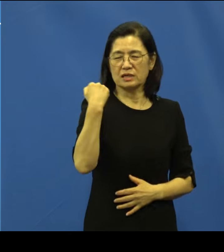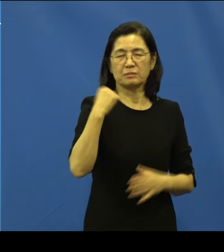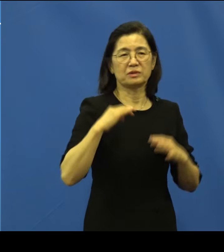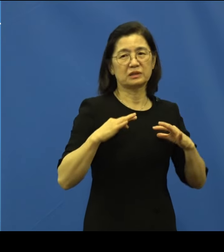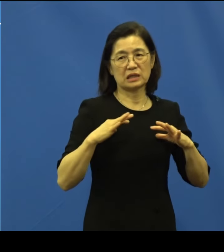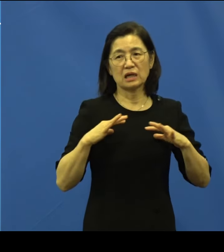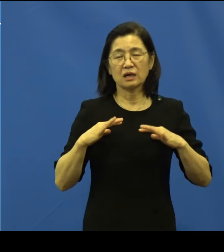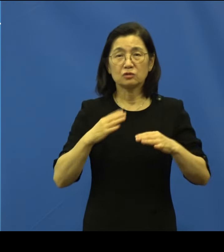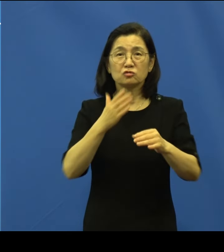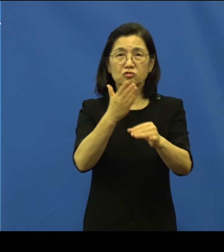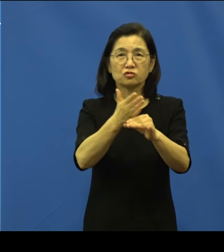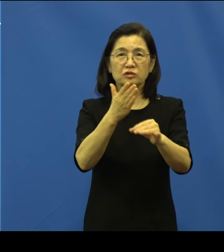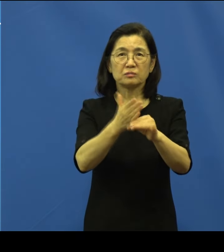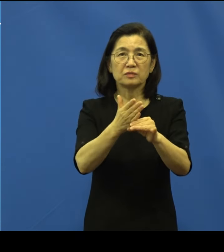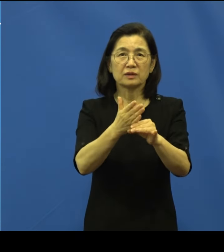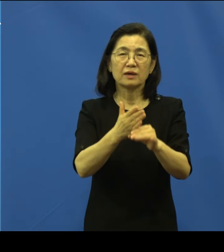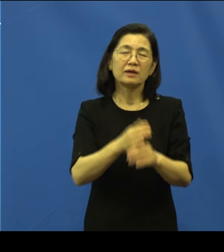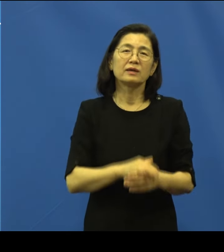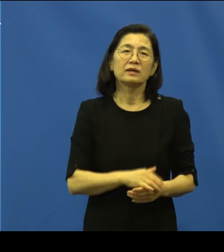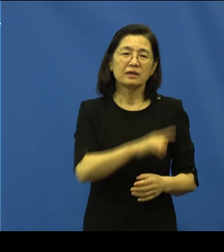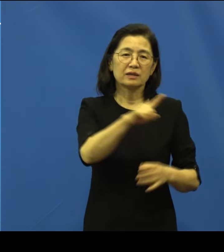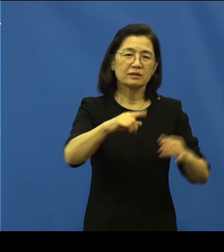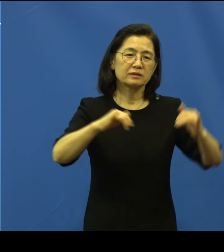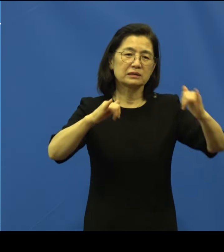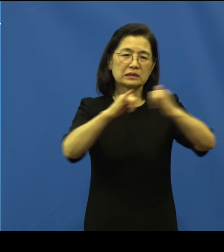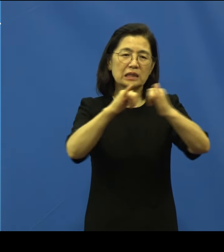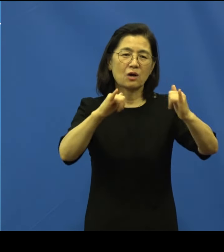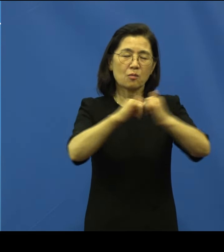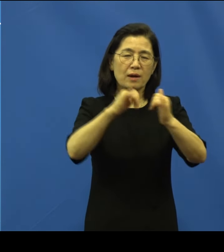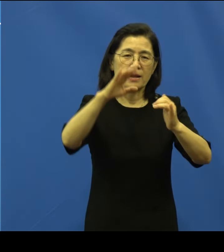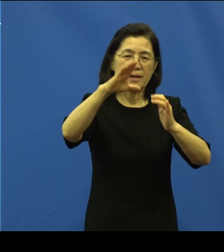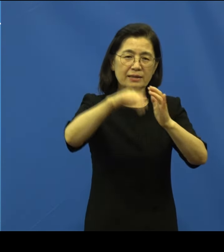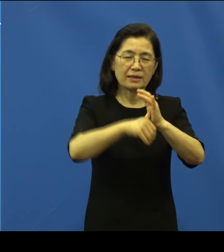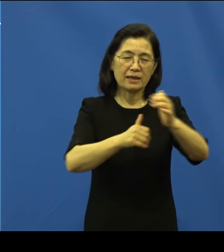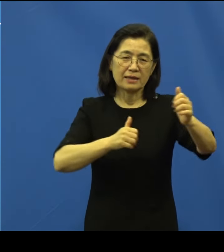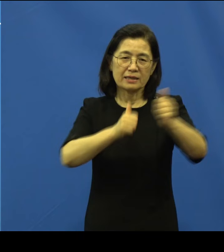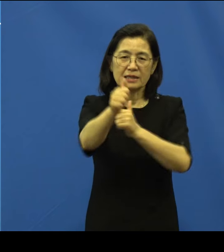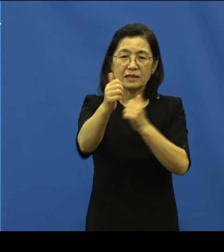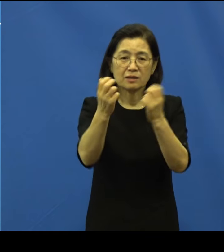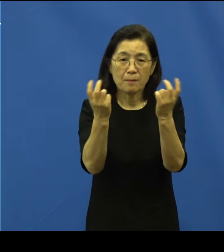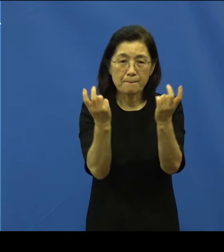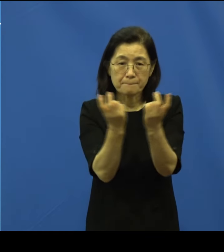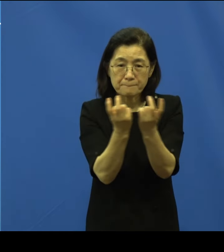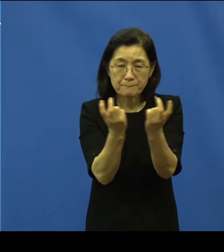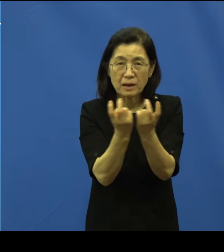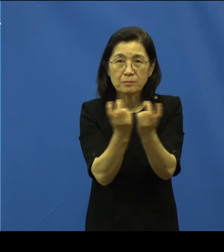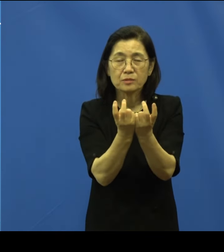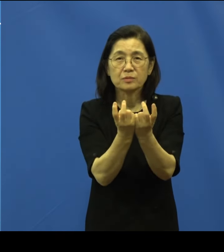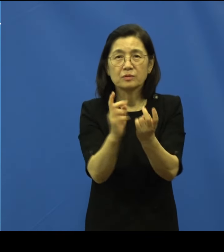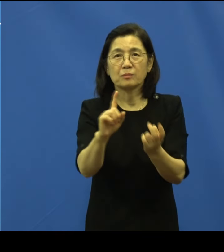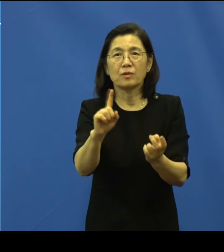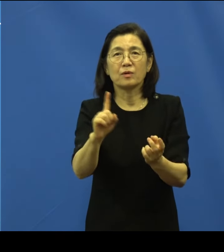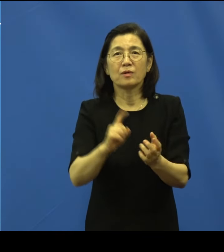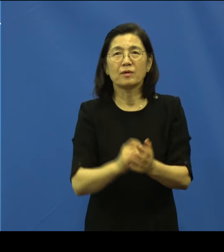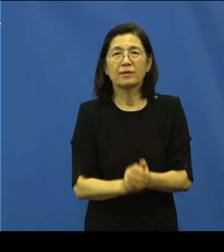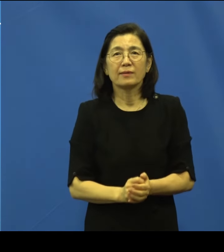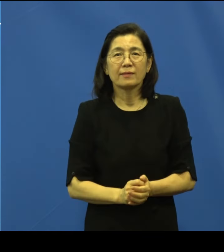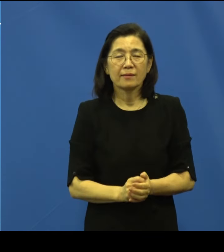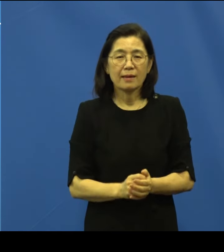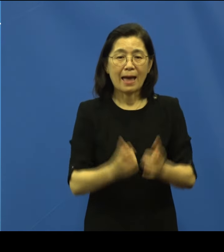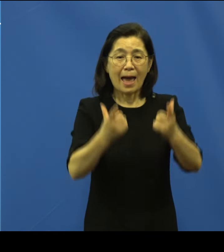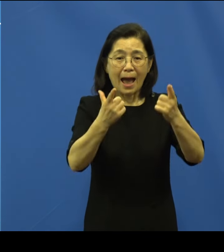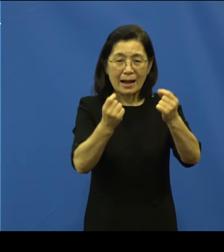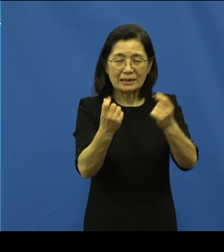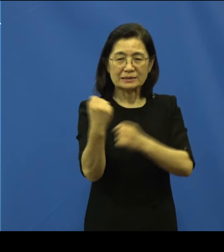거죠. 여러분, 이런 싸움에서 이기는 길은 힘을 기르는데 그 싸움은 승리하는 길이 아니에요. 같이 망하는